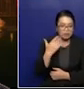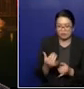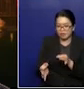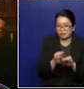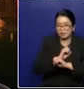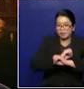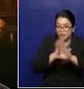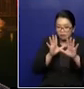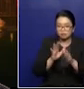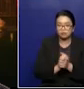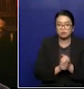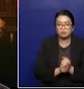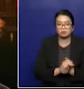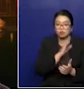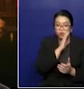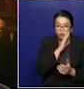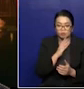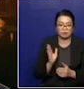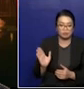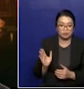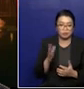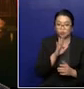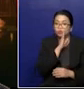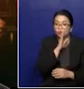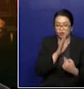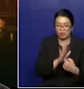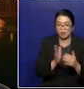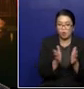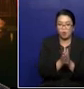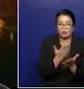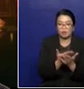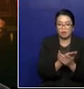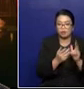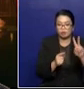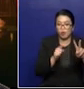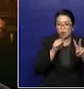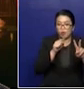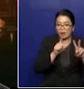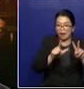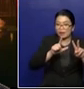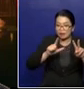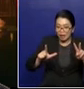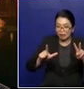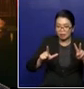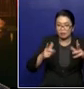เทไปให้คนที่เดือดร้อนทั้งหมดท่านไปดูตรงนี้เรามีเงิน2ล้านล้านแล้วนะฮะเศษด้วยฮะไปดูแผ่นต่อไปครับ